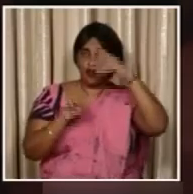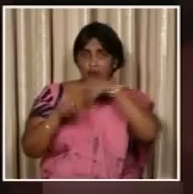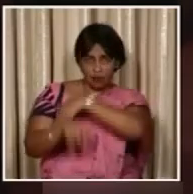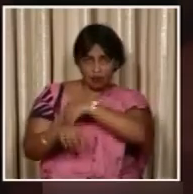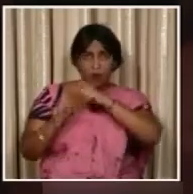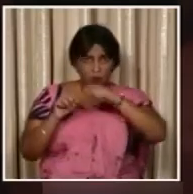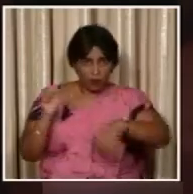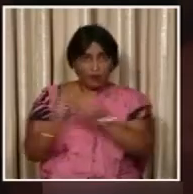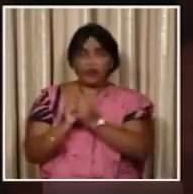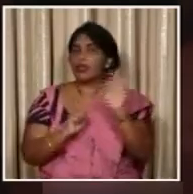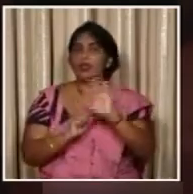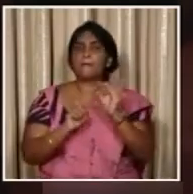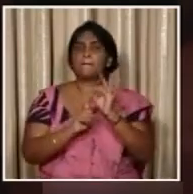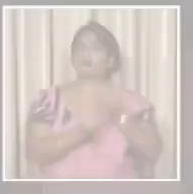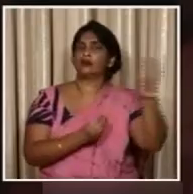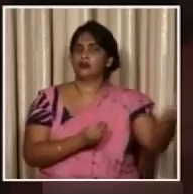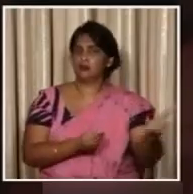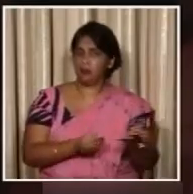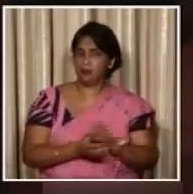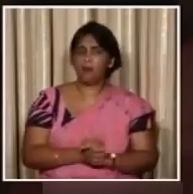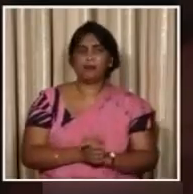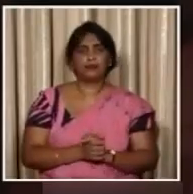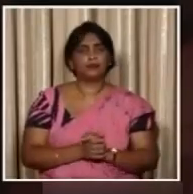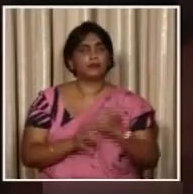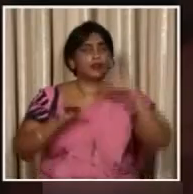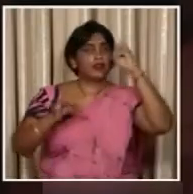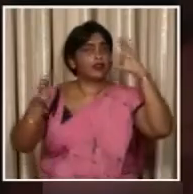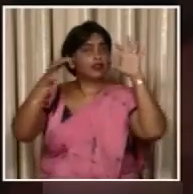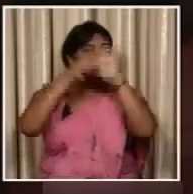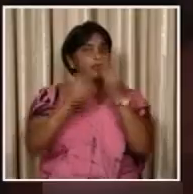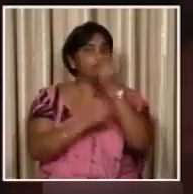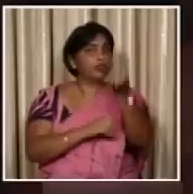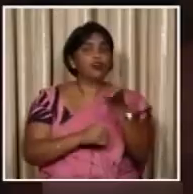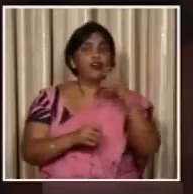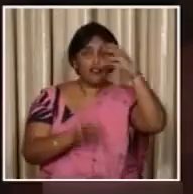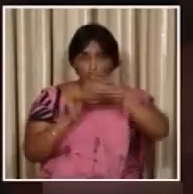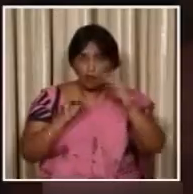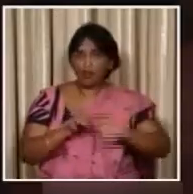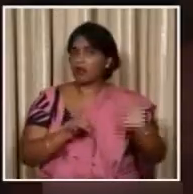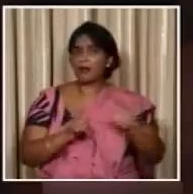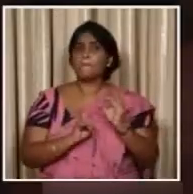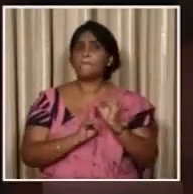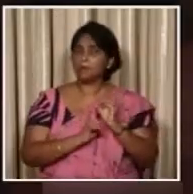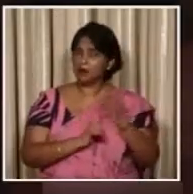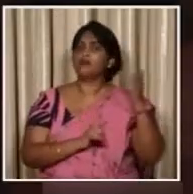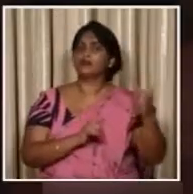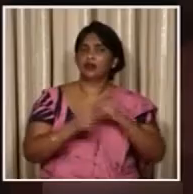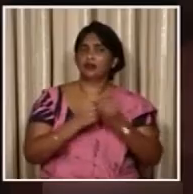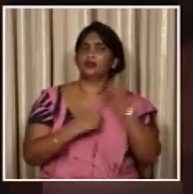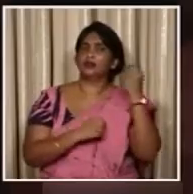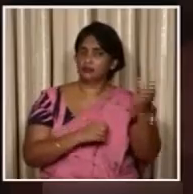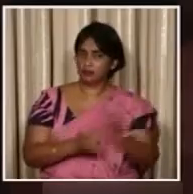කරන්නේ? නෑ, පුද්ගලික කම්පැනි කරන්නේ. කනෙක්ෂන් දෙන්නේ විදුලි බල මණ්ඩලයද? නෑ, විදුලි බල මණ්ඩලය නේ පෞද්ගලික ආයතන